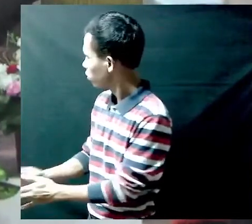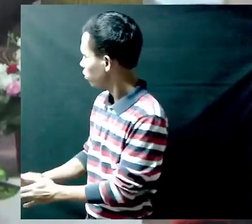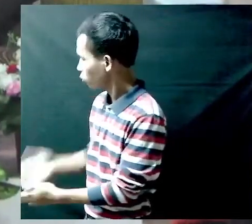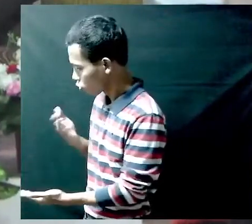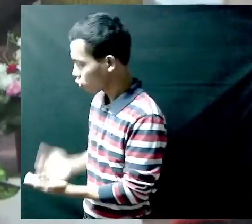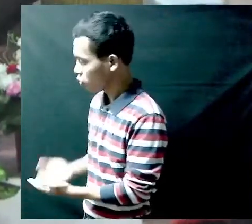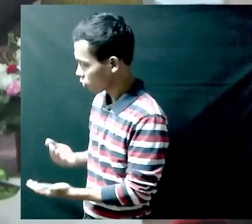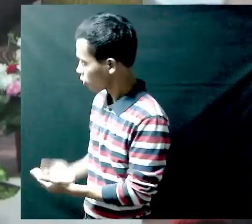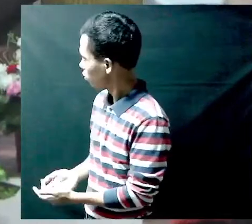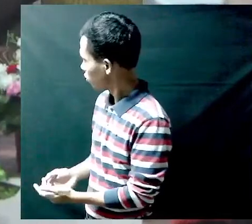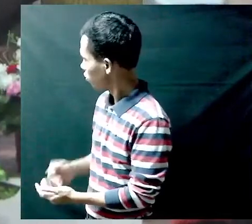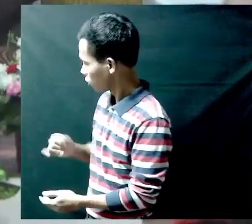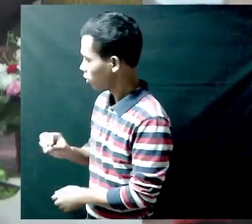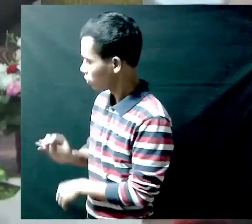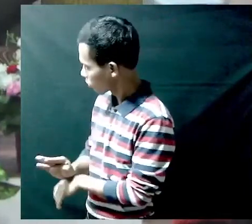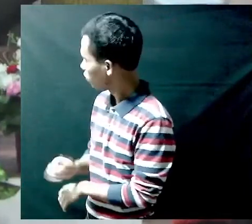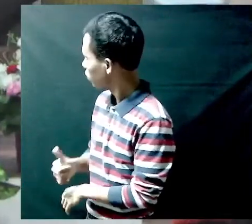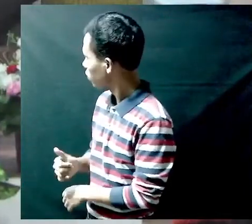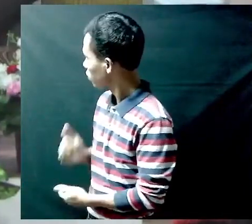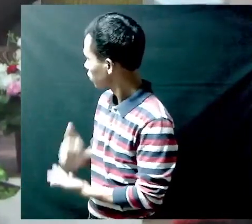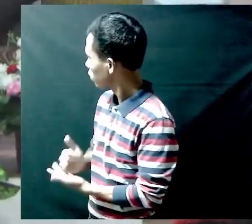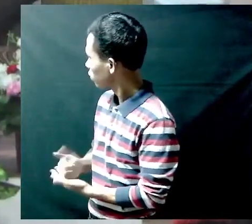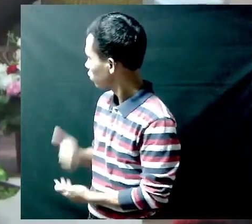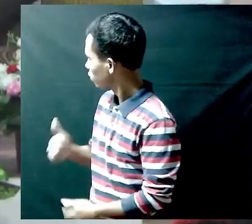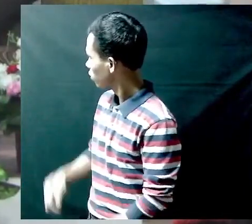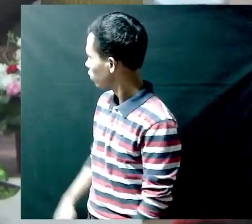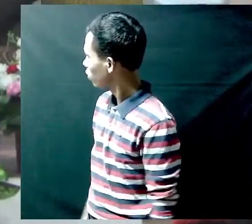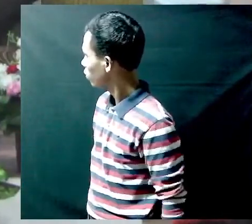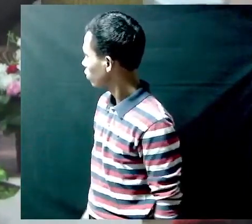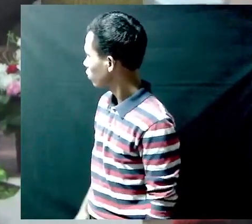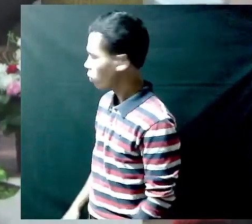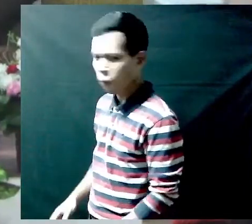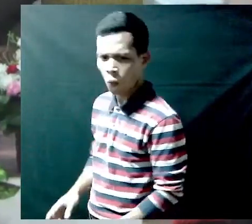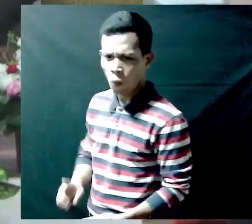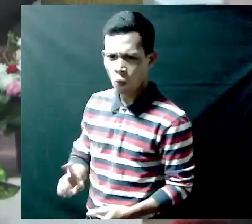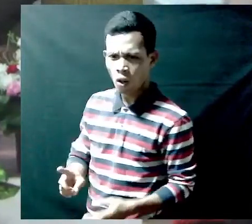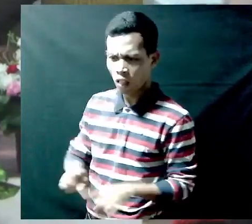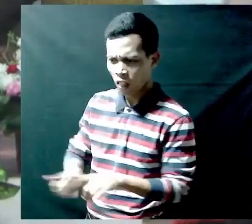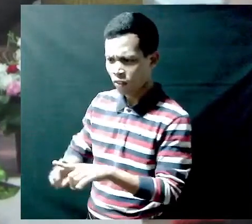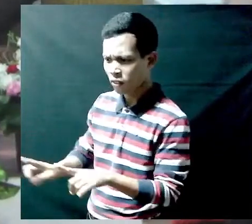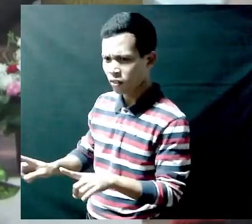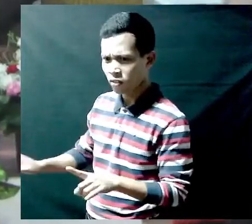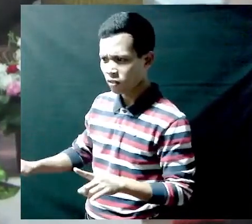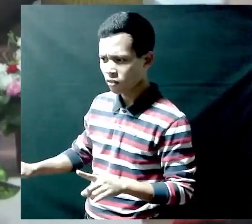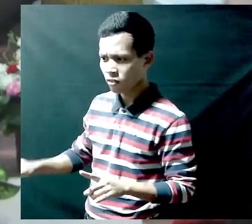Good. Amen. Okay. What's the difference?